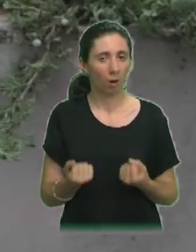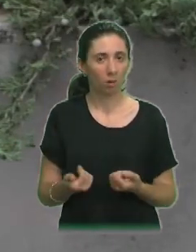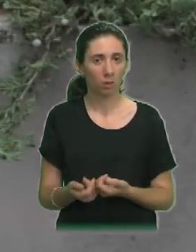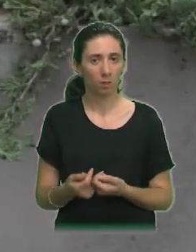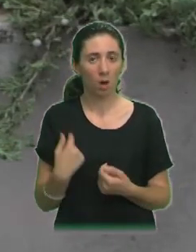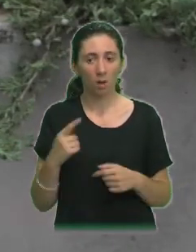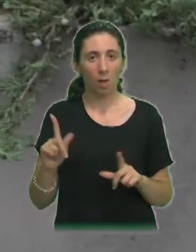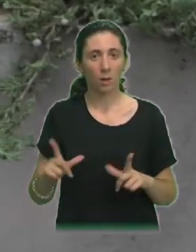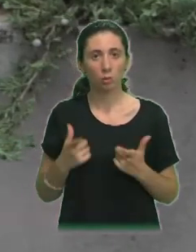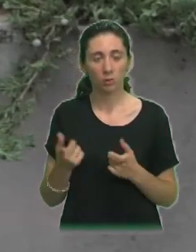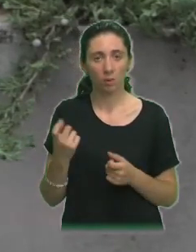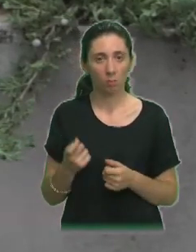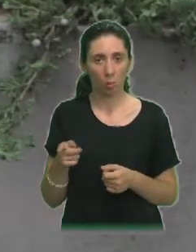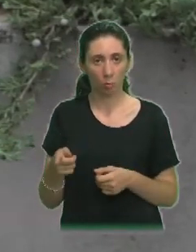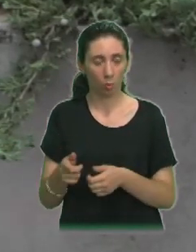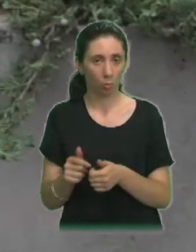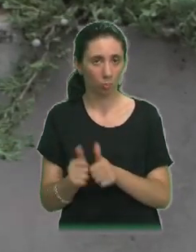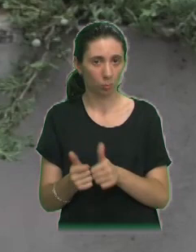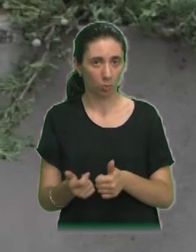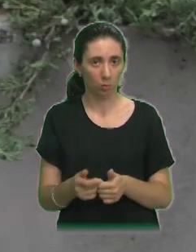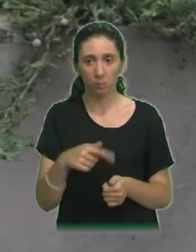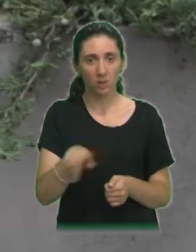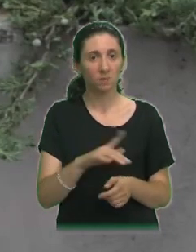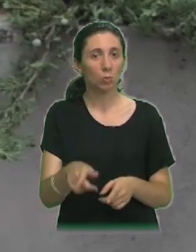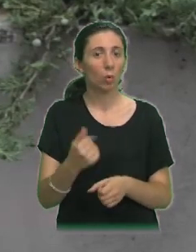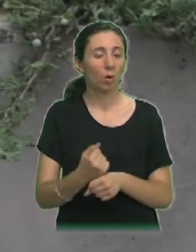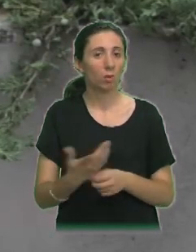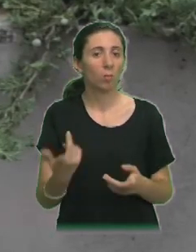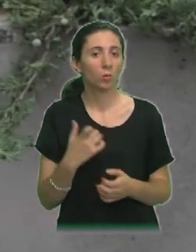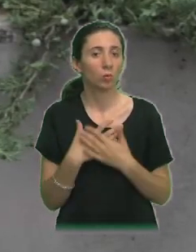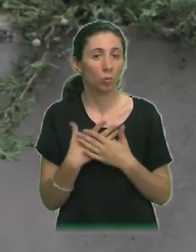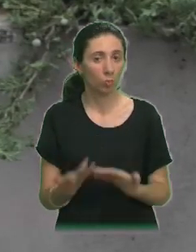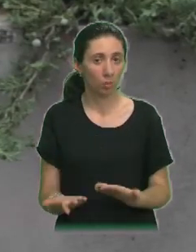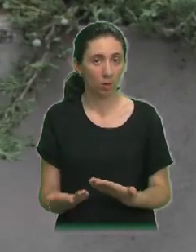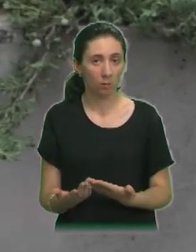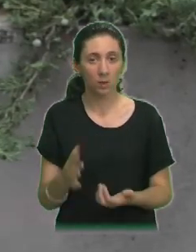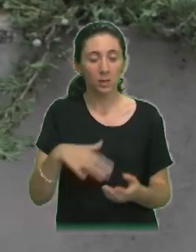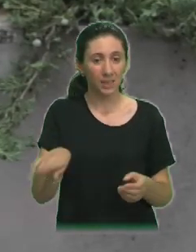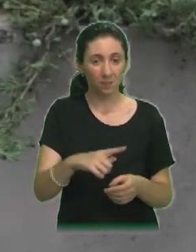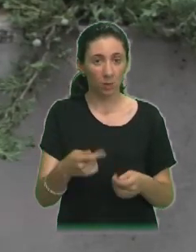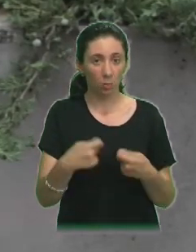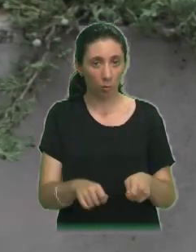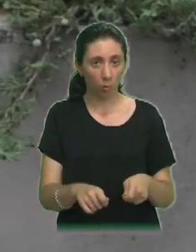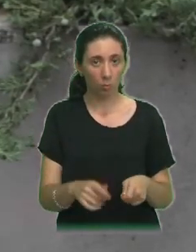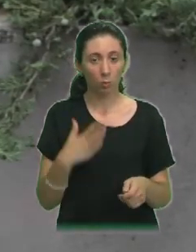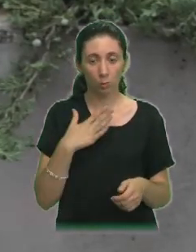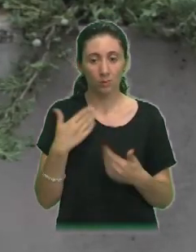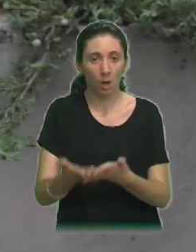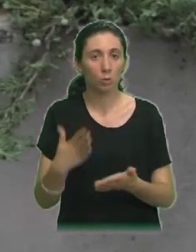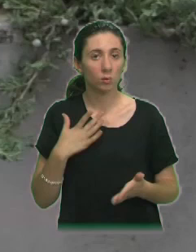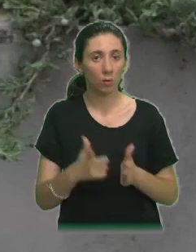ali smatram je rekreativkom, jer ne živim od toga. Svi to radimo iz ljubavi